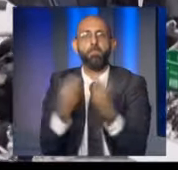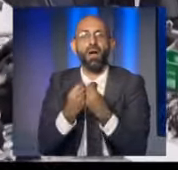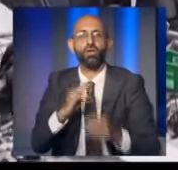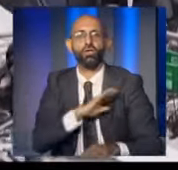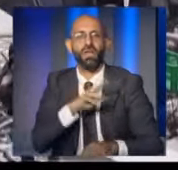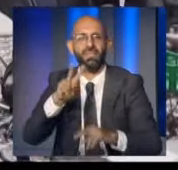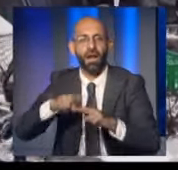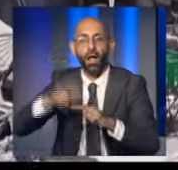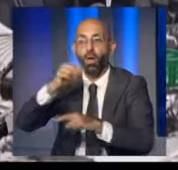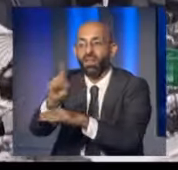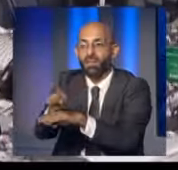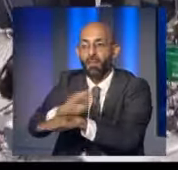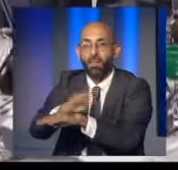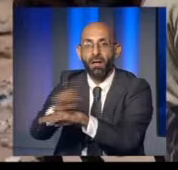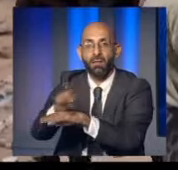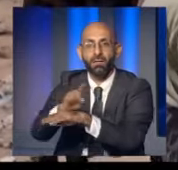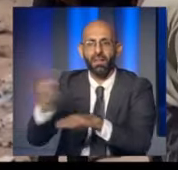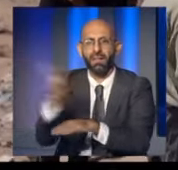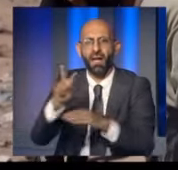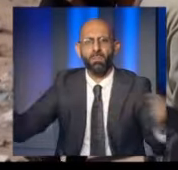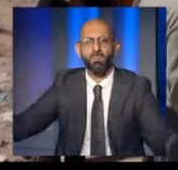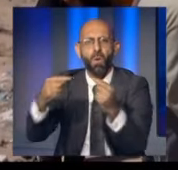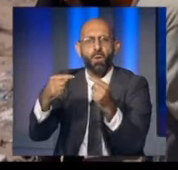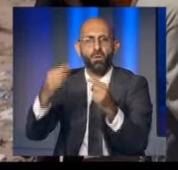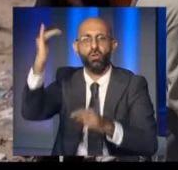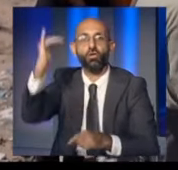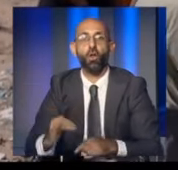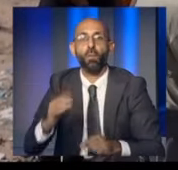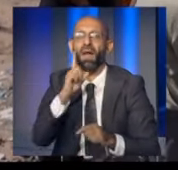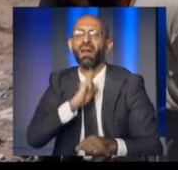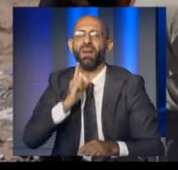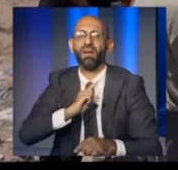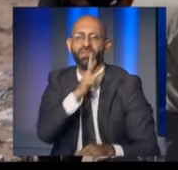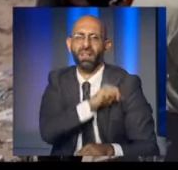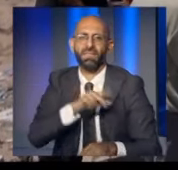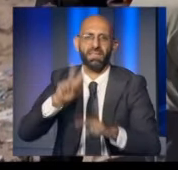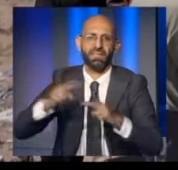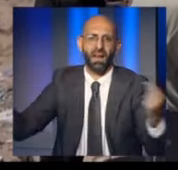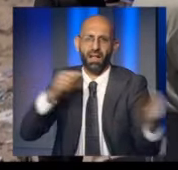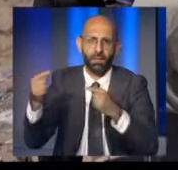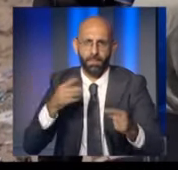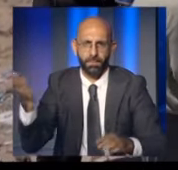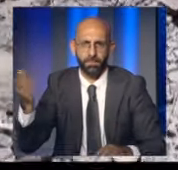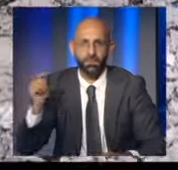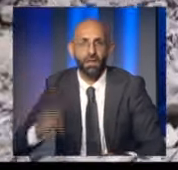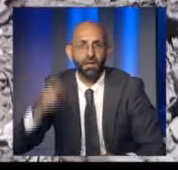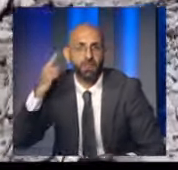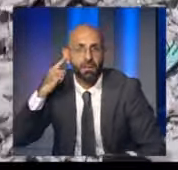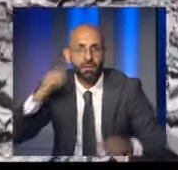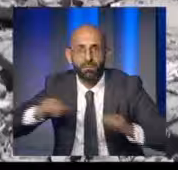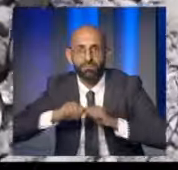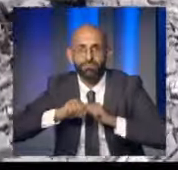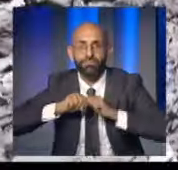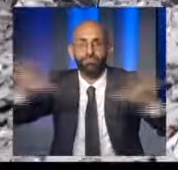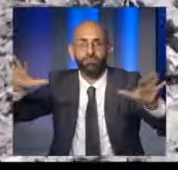الإسلامي أنها تخوض اشتباكات ضارية مع جنود وآليات العدو الصهيوني في محاور التقدم شرق وجنوب شرق مدينة رفح.